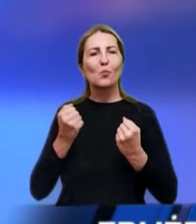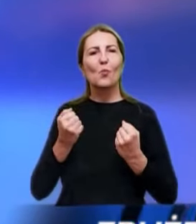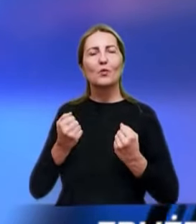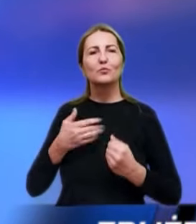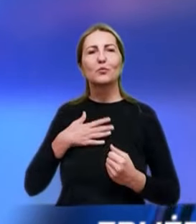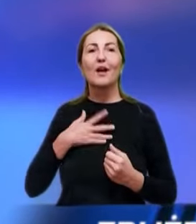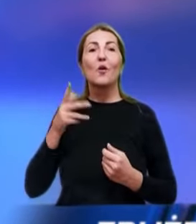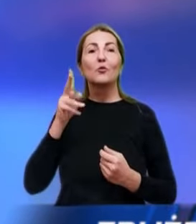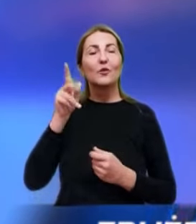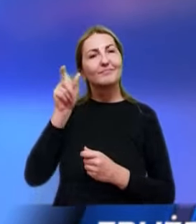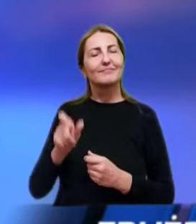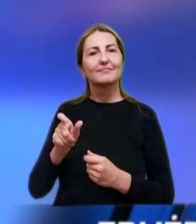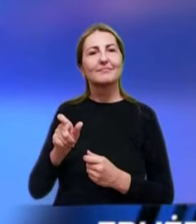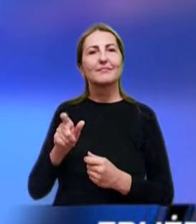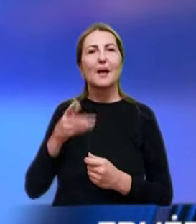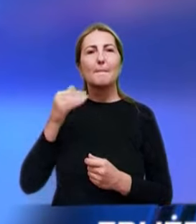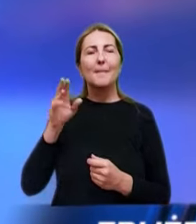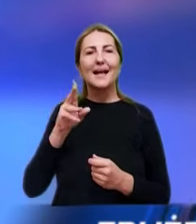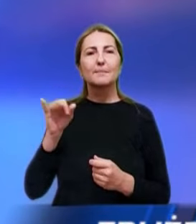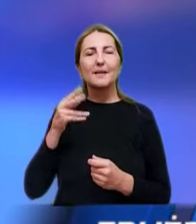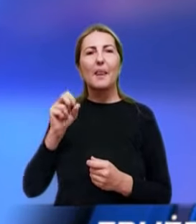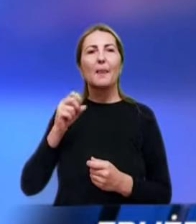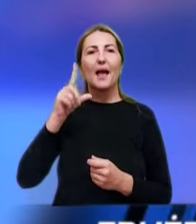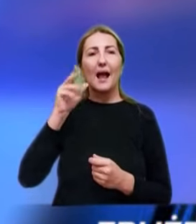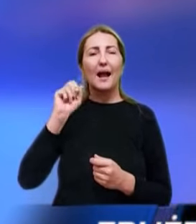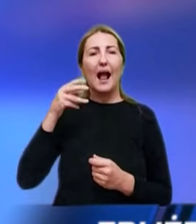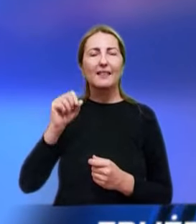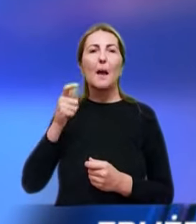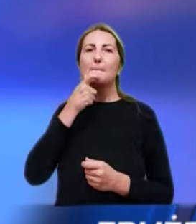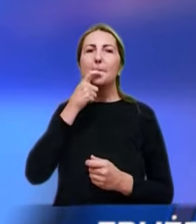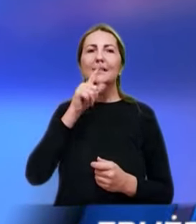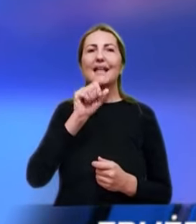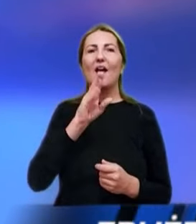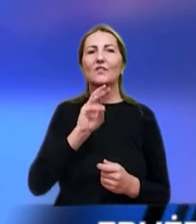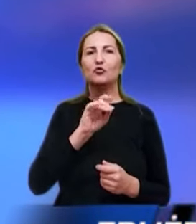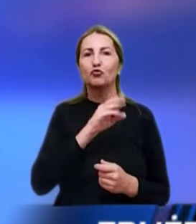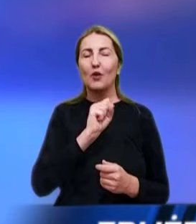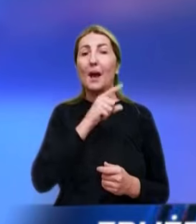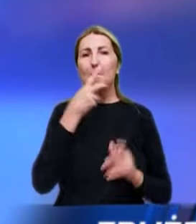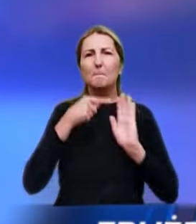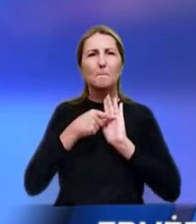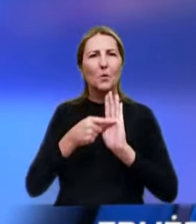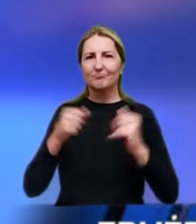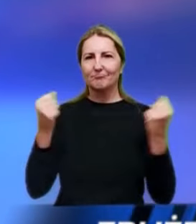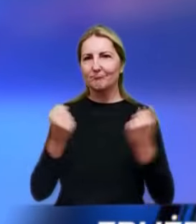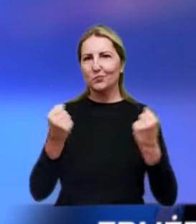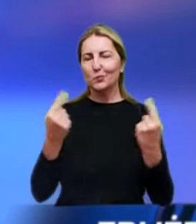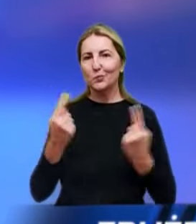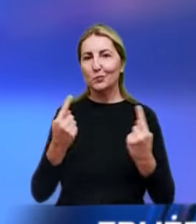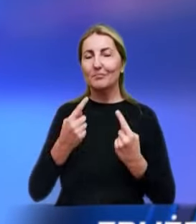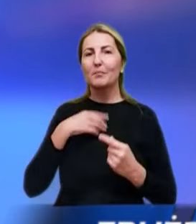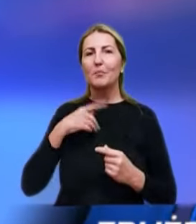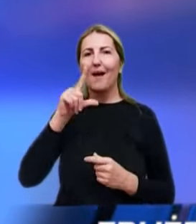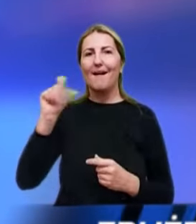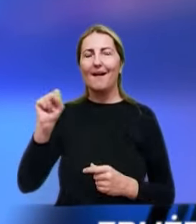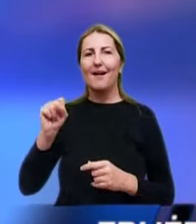jest na przykład Maksymilian Kania z bydgoskiego Zawiszy, który pokazał się ze świetnej strony podczas lekkoatletycznych Mistrzostw Polski do